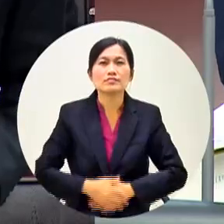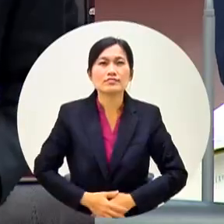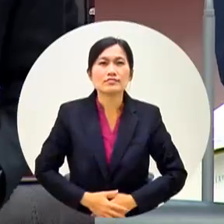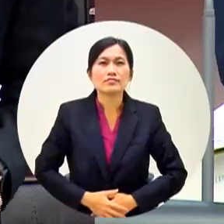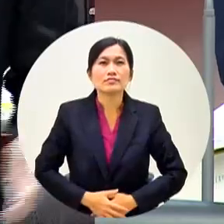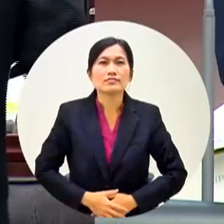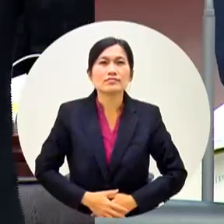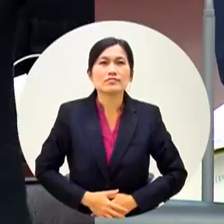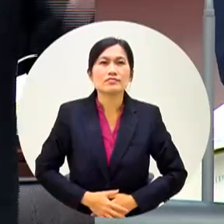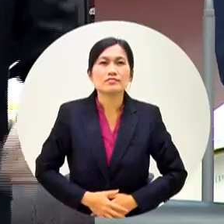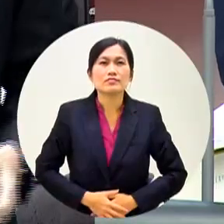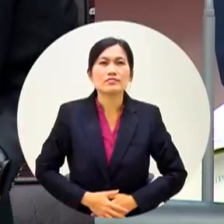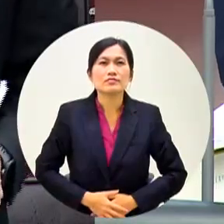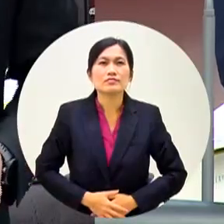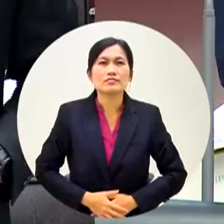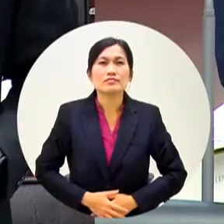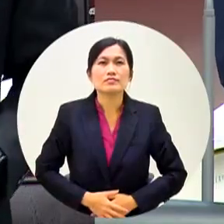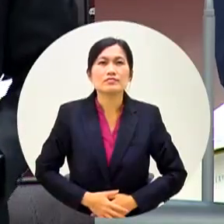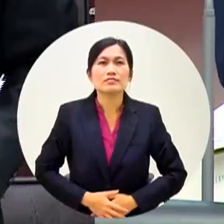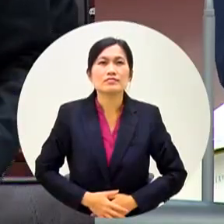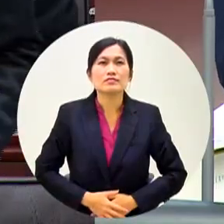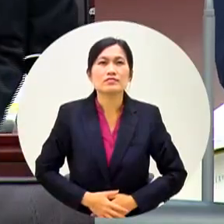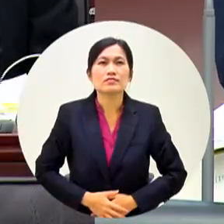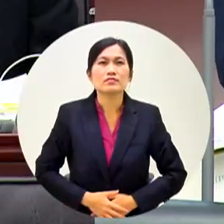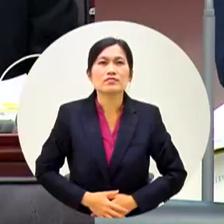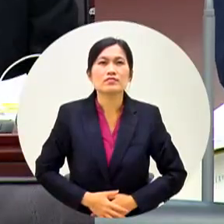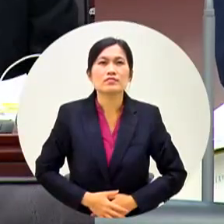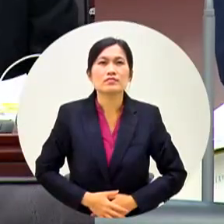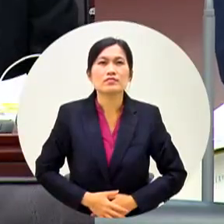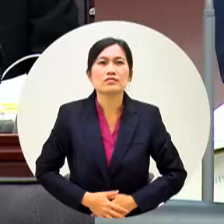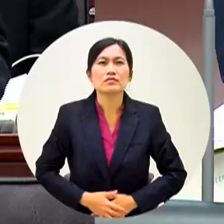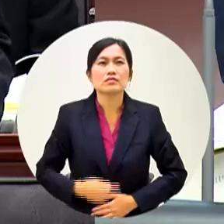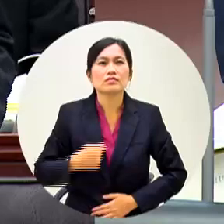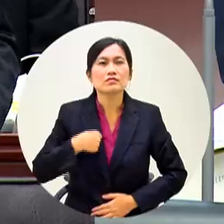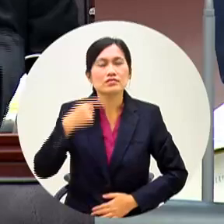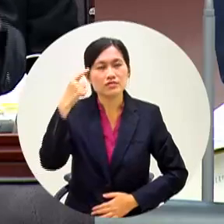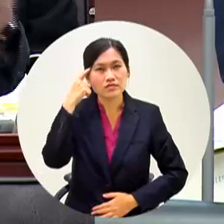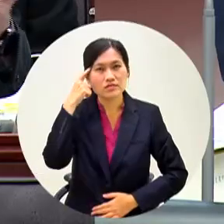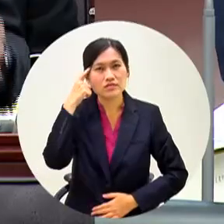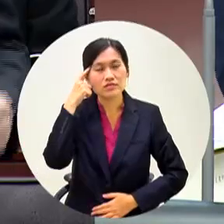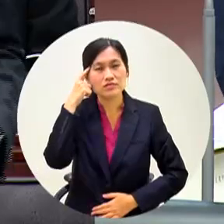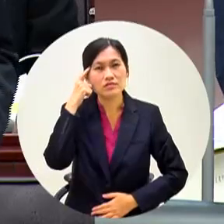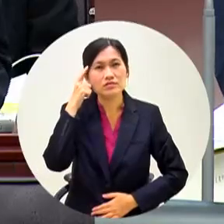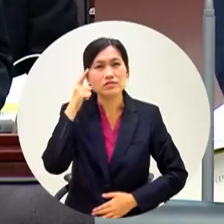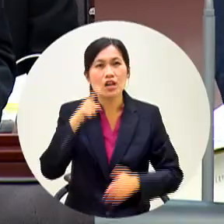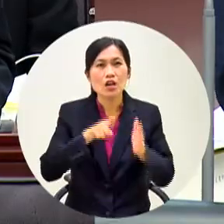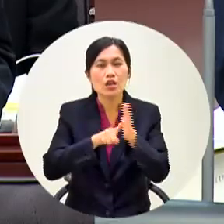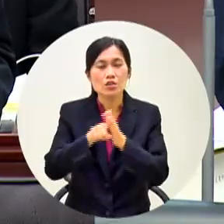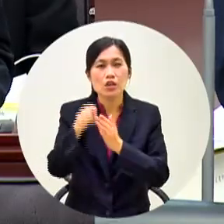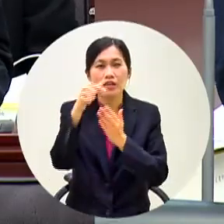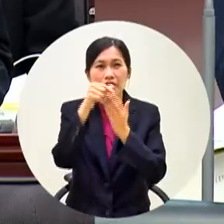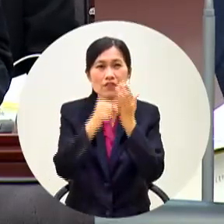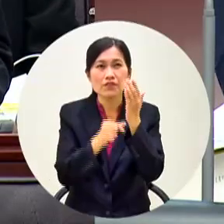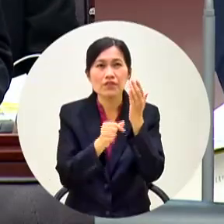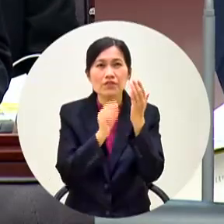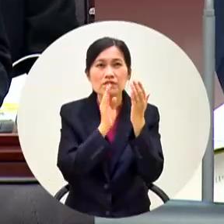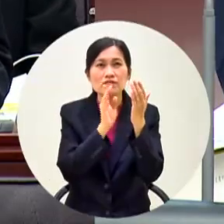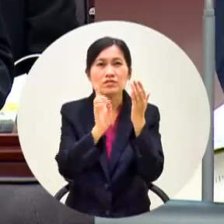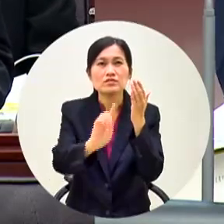有专案不需要专法。来， 有吗？ 没有，我想专法是要来、突破